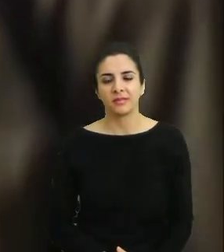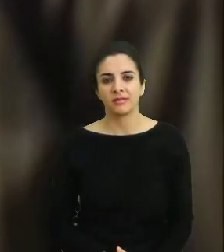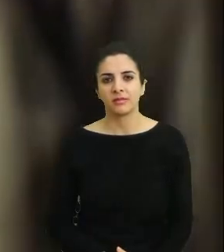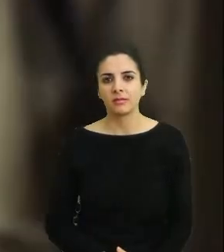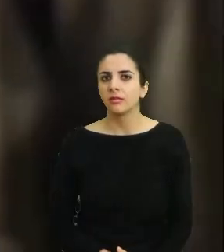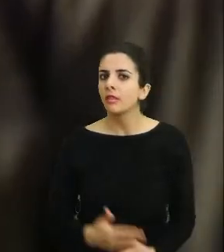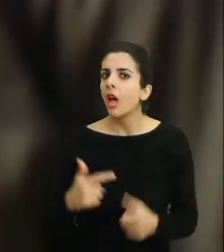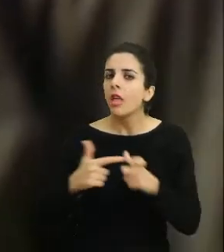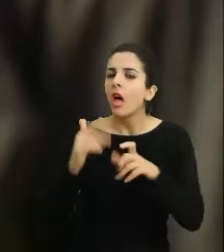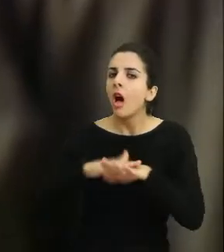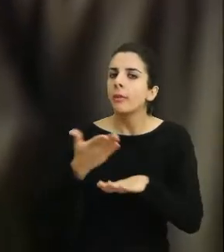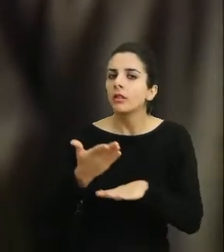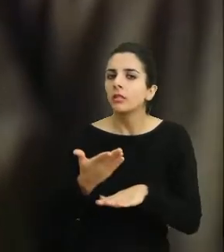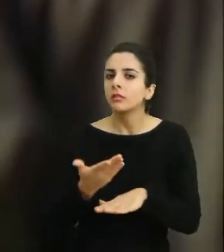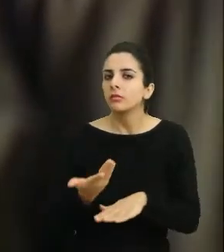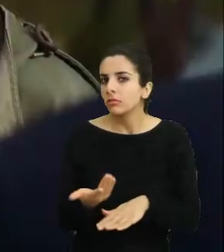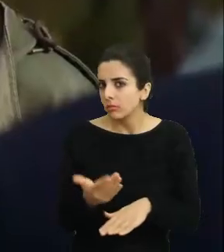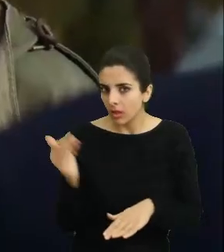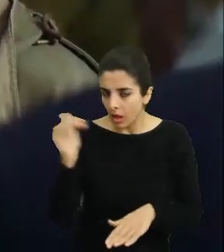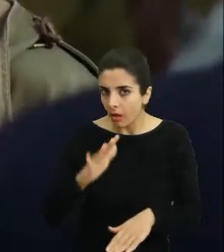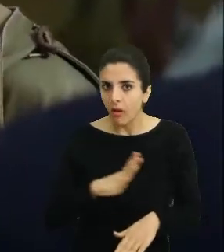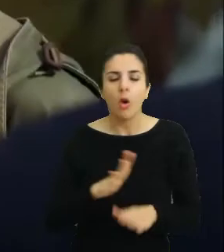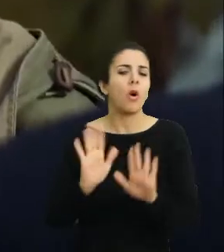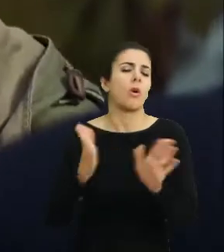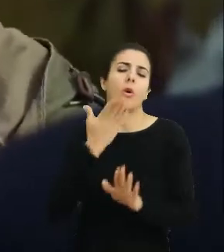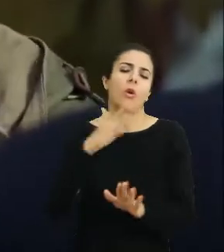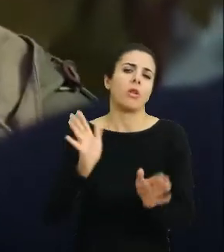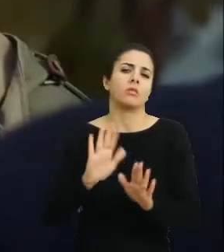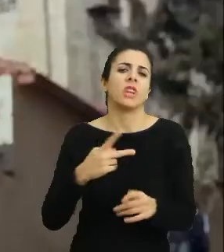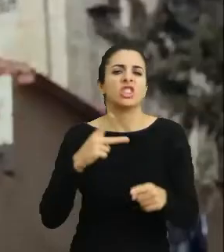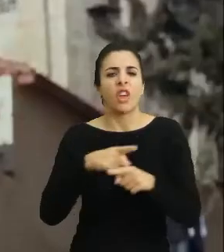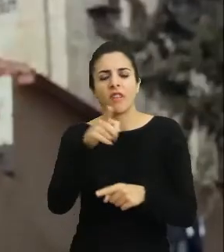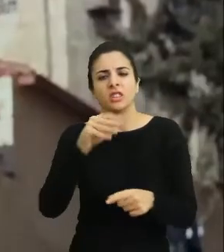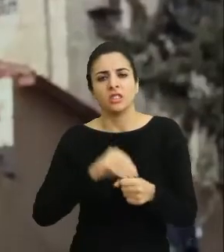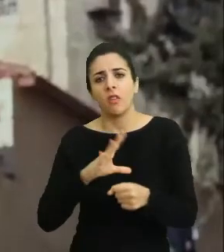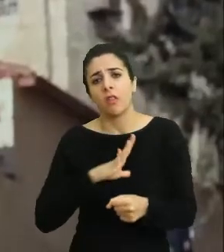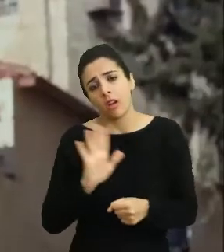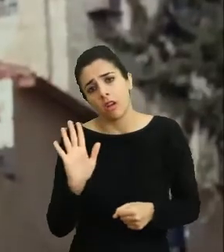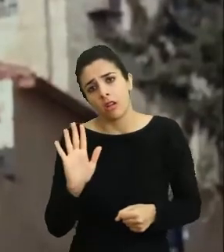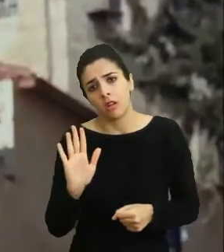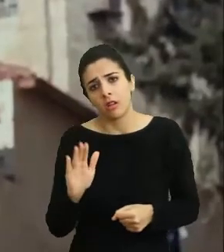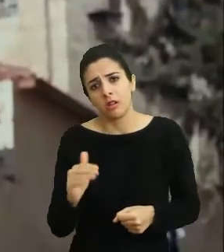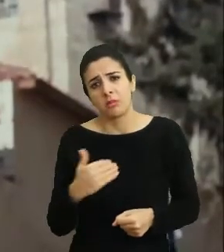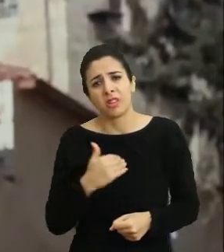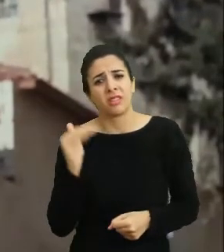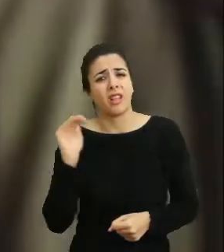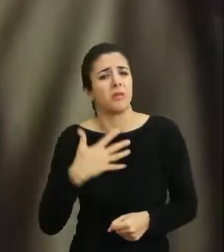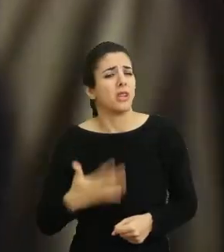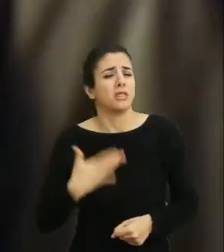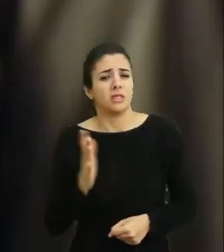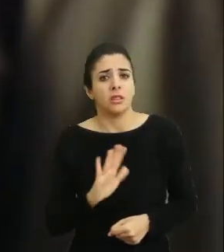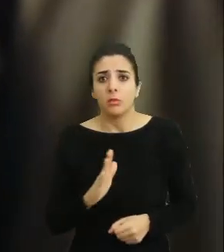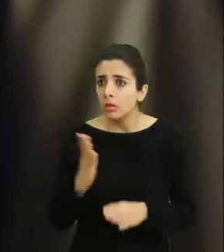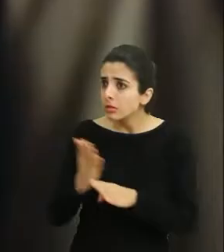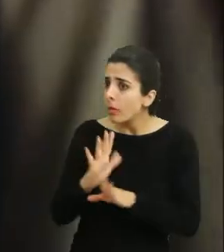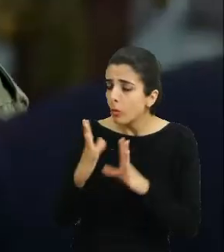Neden atayım? Yemenici abinin yanından mıydı? Ha yok abi, hayır. Zafer'den. İstemem yemenizi memenizi ya. Niye